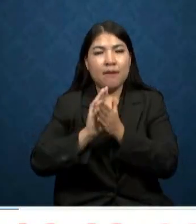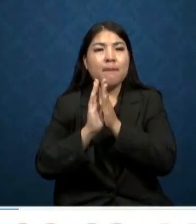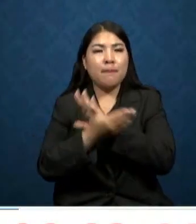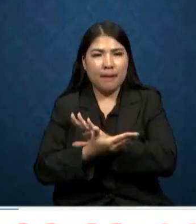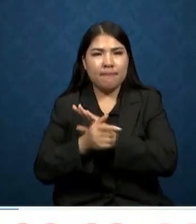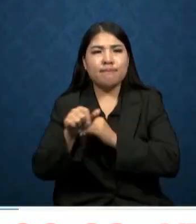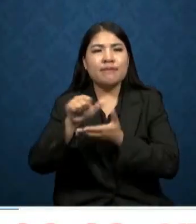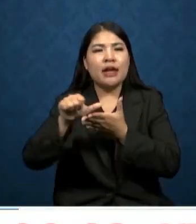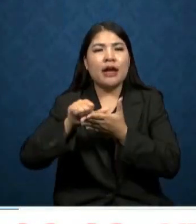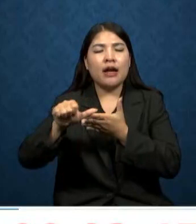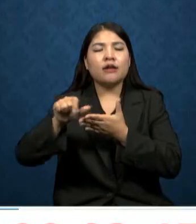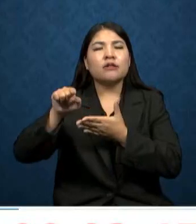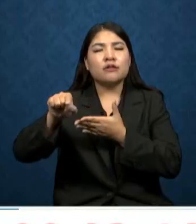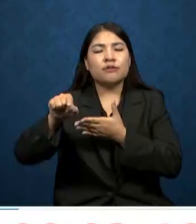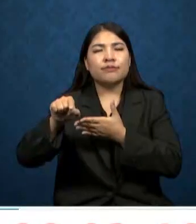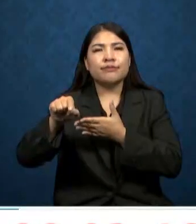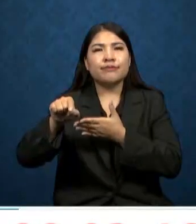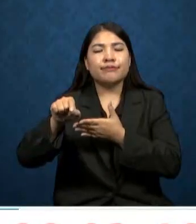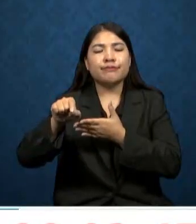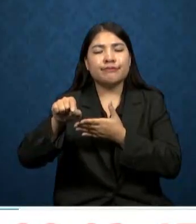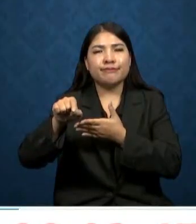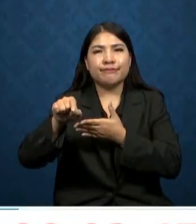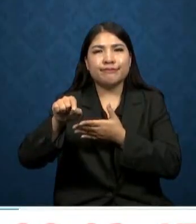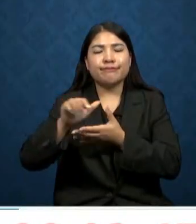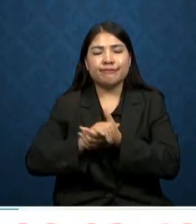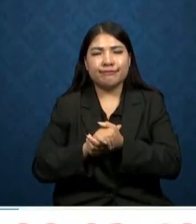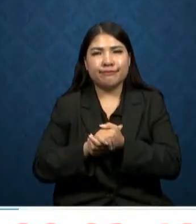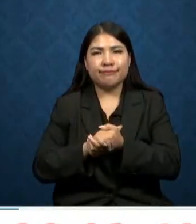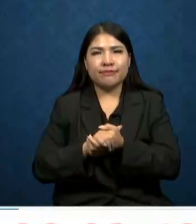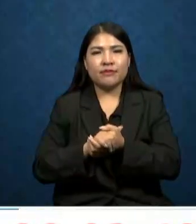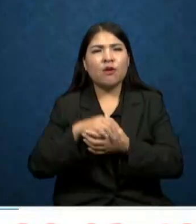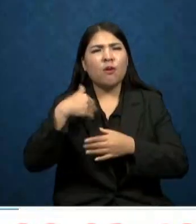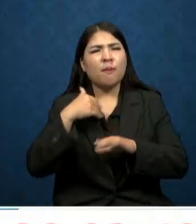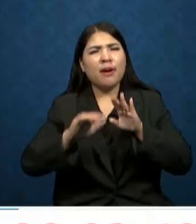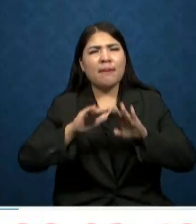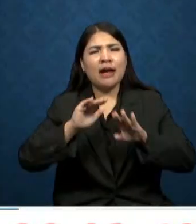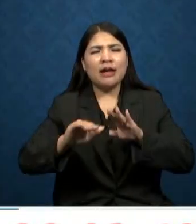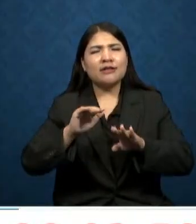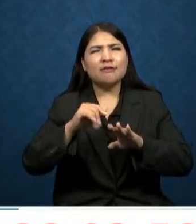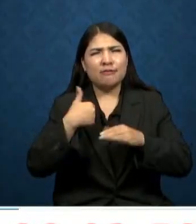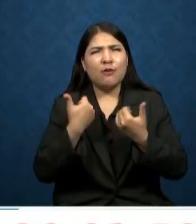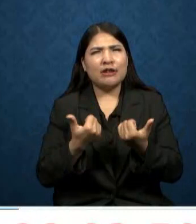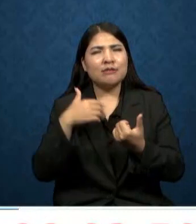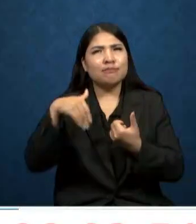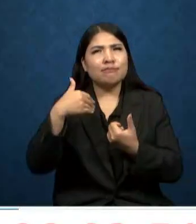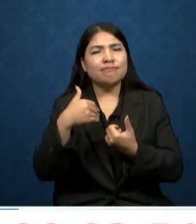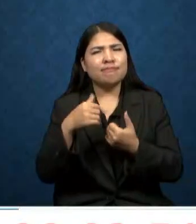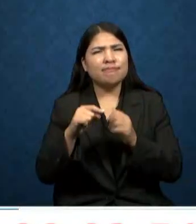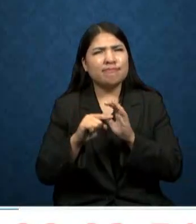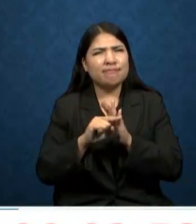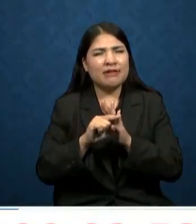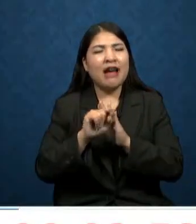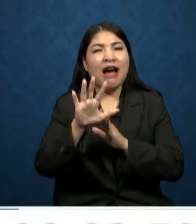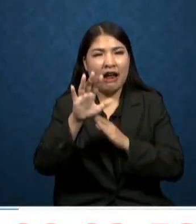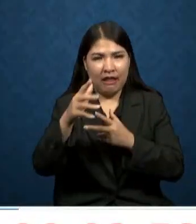เ่อก็ปรับปรุงมาถึงระยะที่ 5แล้วนะฮะแต่ผม